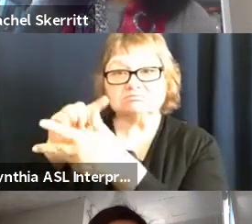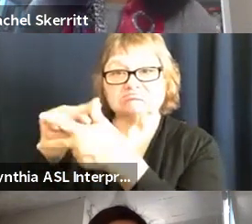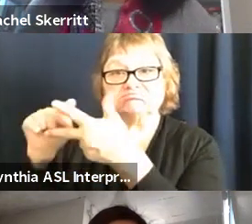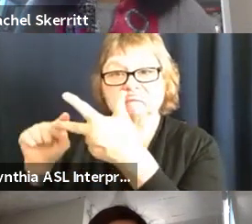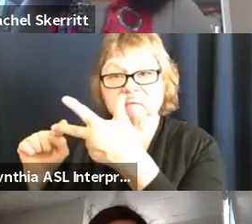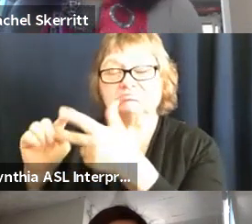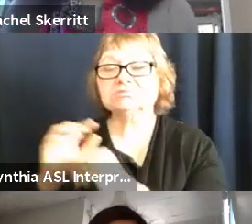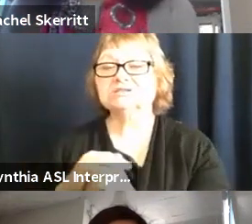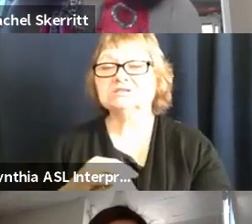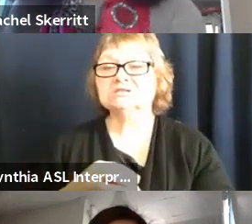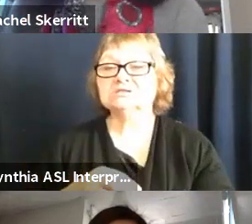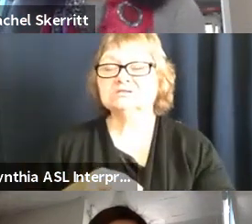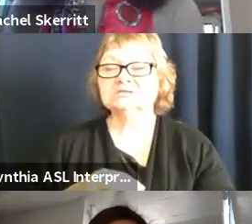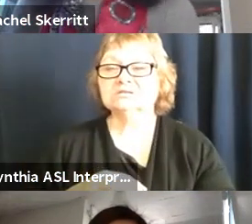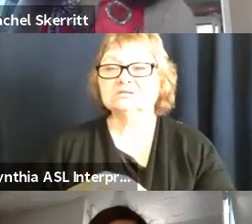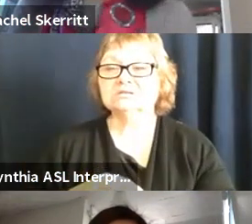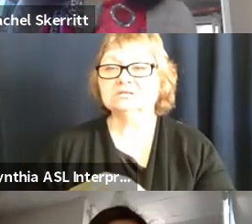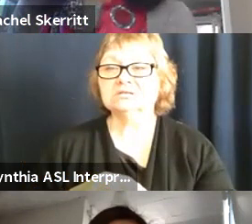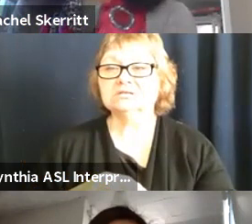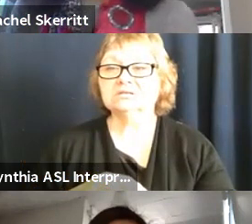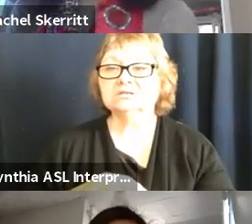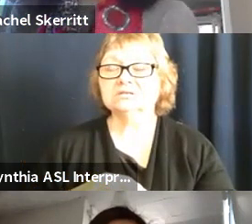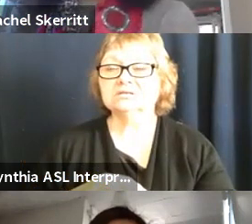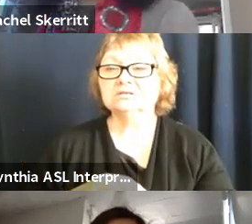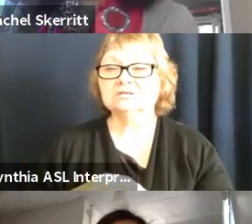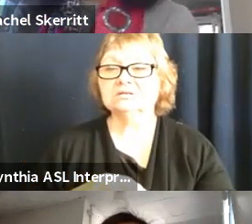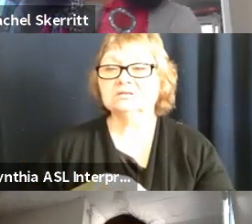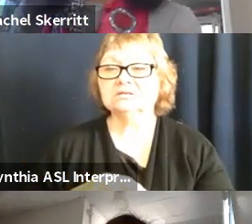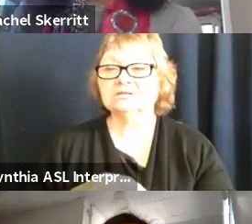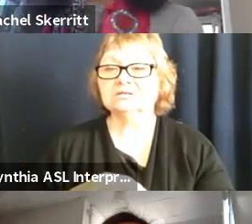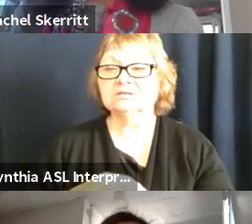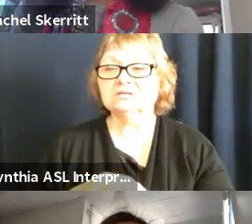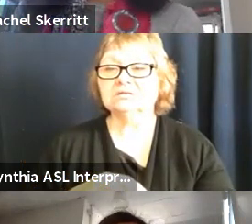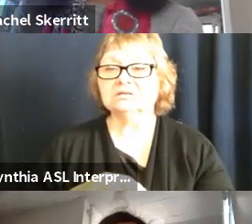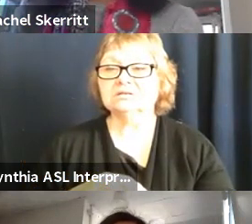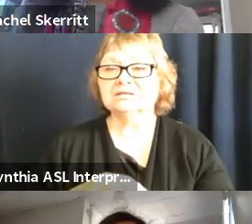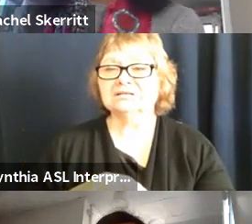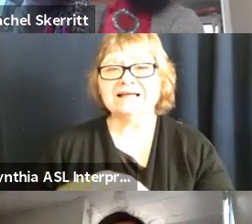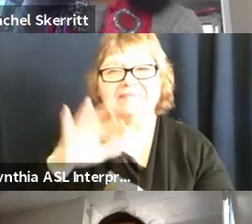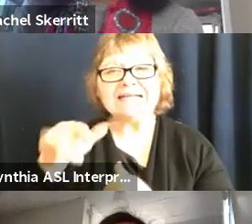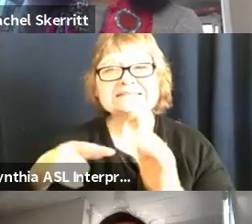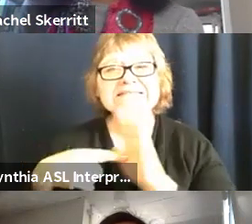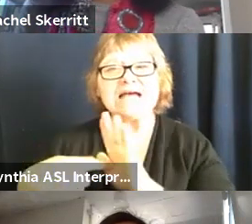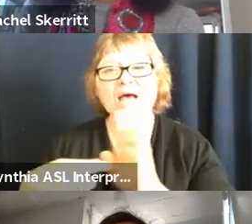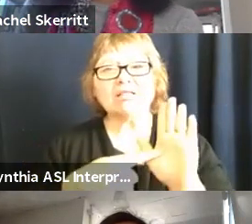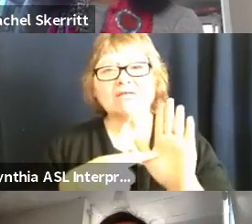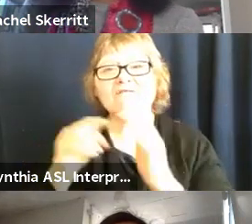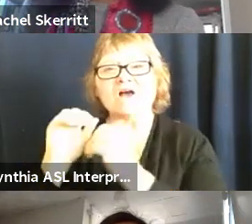就係一個公平競爭嘅一種體現。 It is an example of fairness